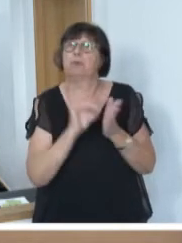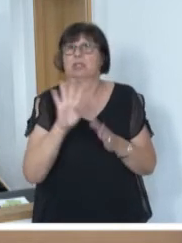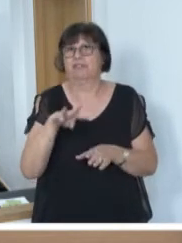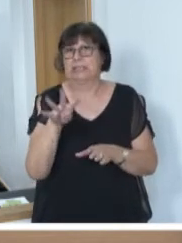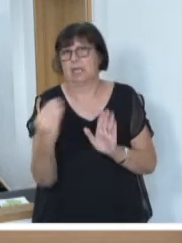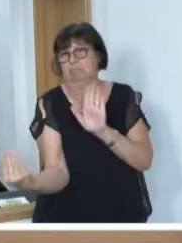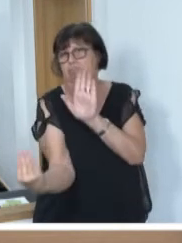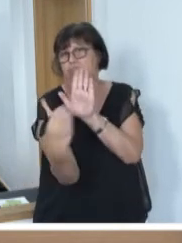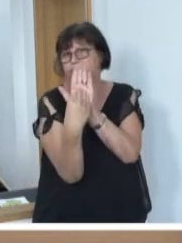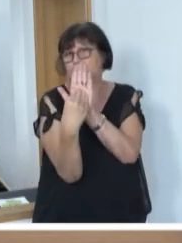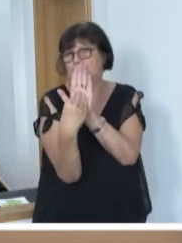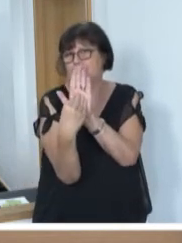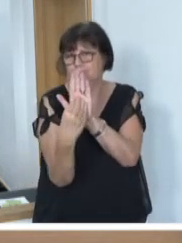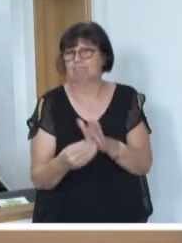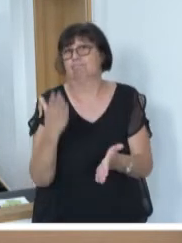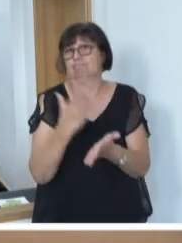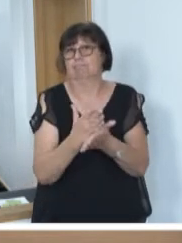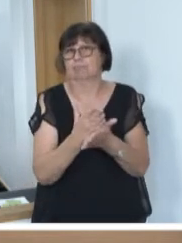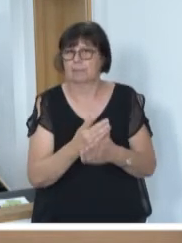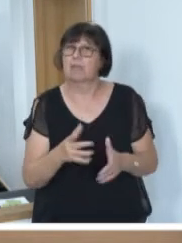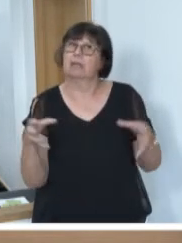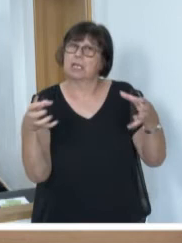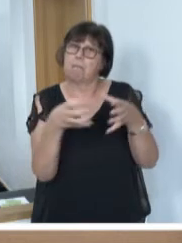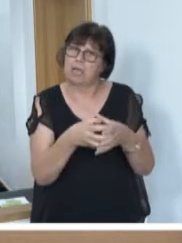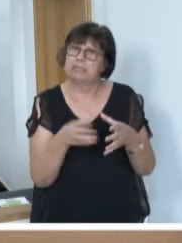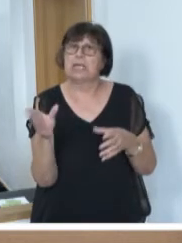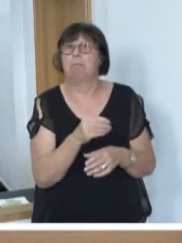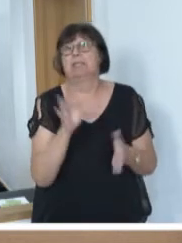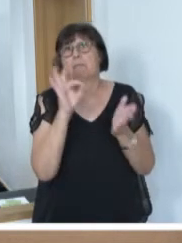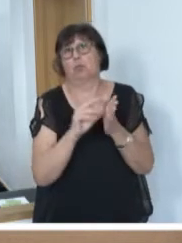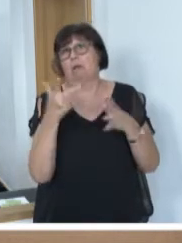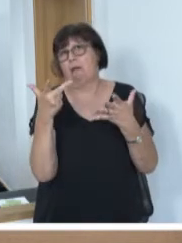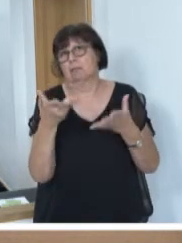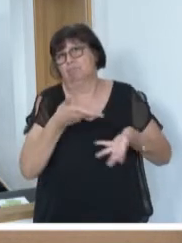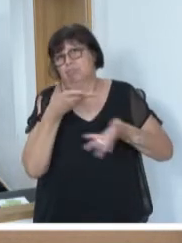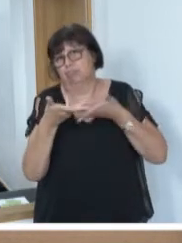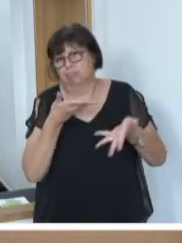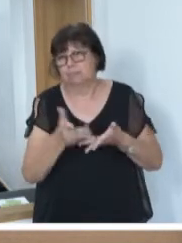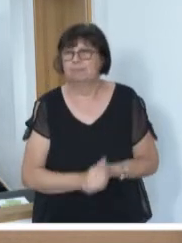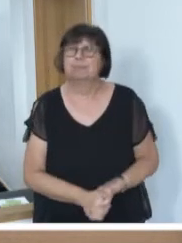14 in die Tagesordnung aufgenommen und gemeinsam mit Punkt 8 beraten wird.